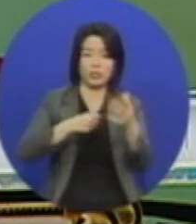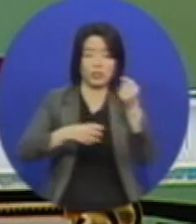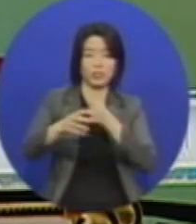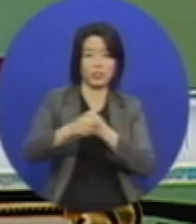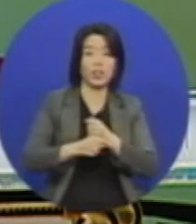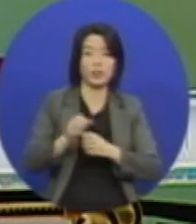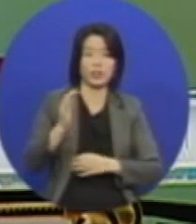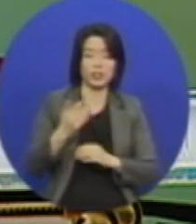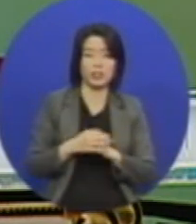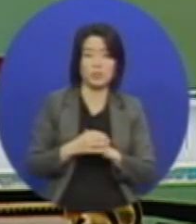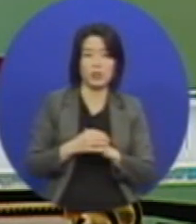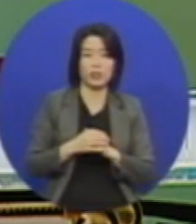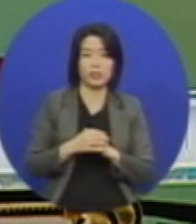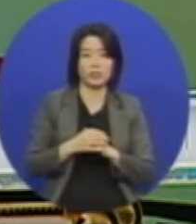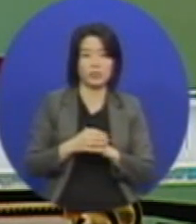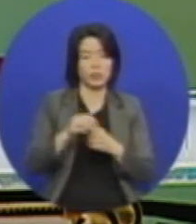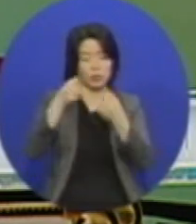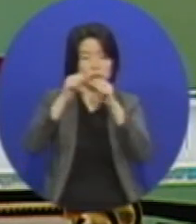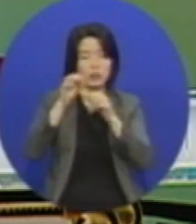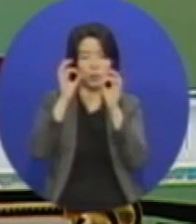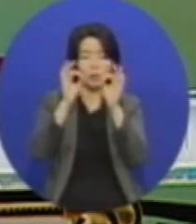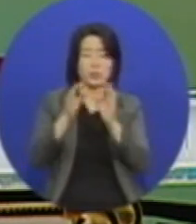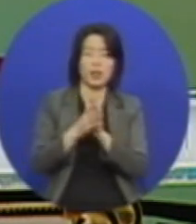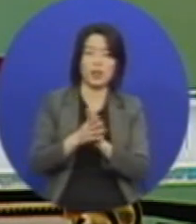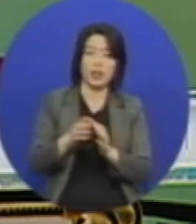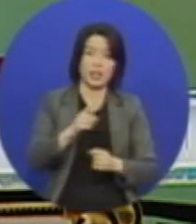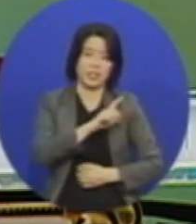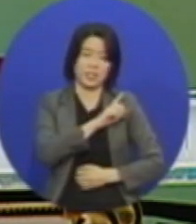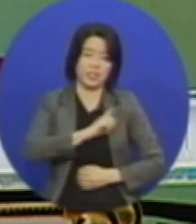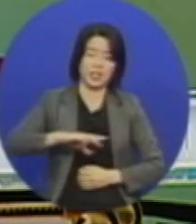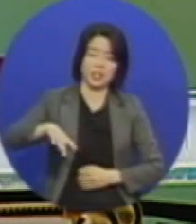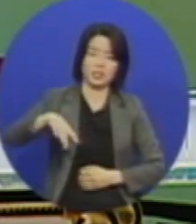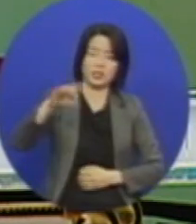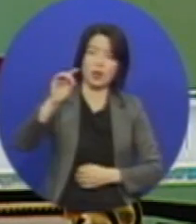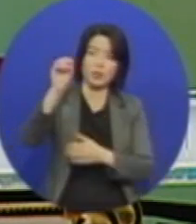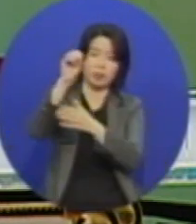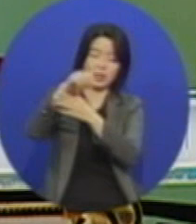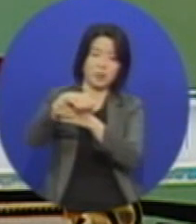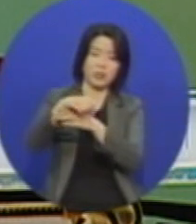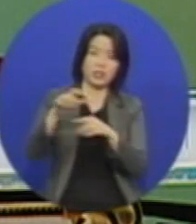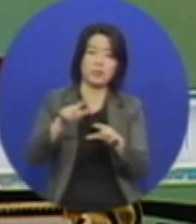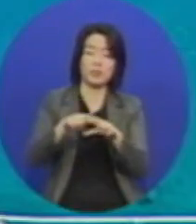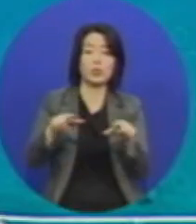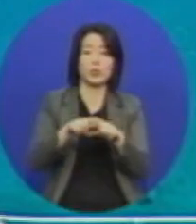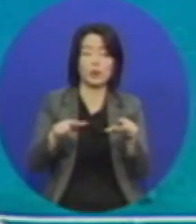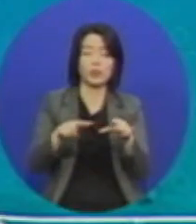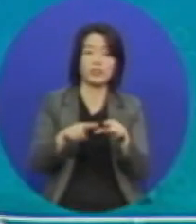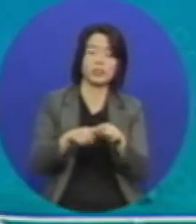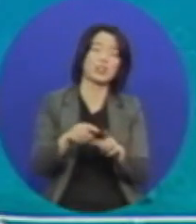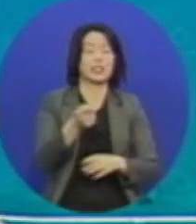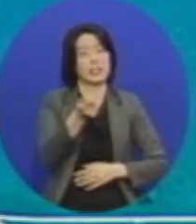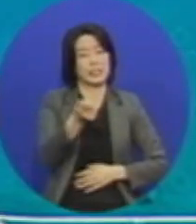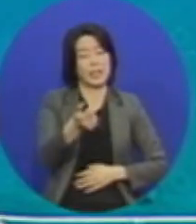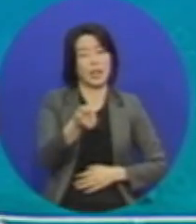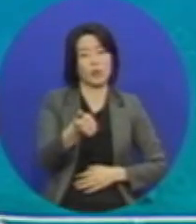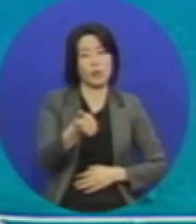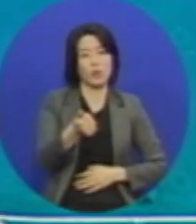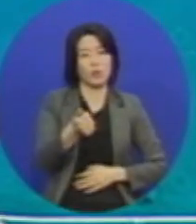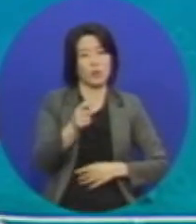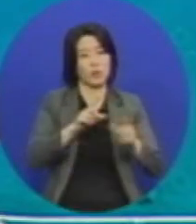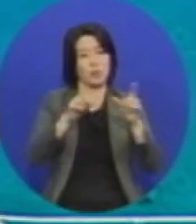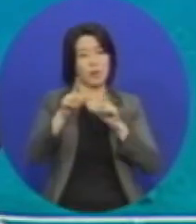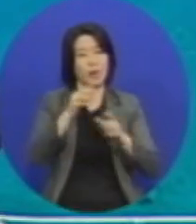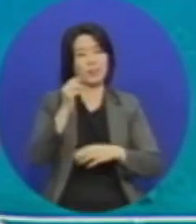또 따지고 보면 가장 첫 번째 맺어지는 열매는 보통 아주 작고 볼품이